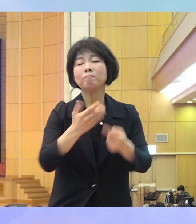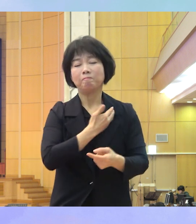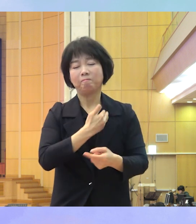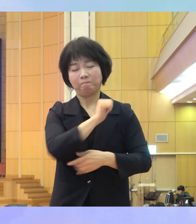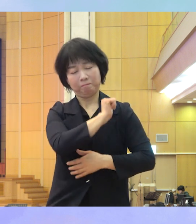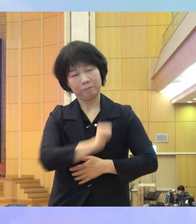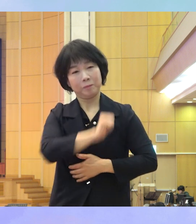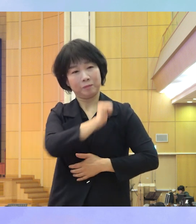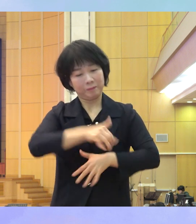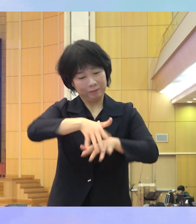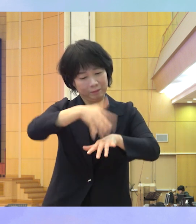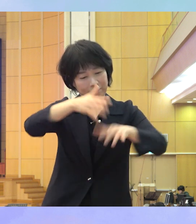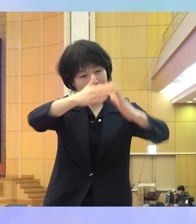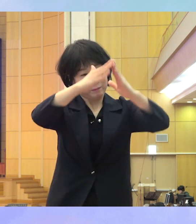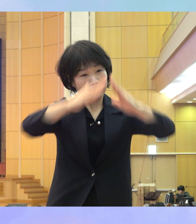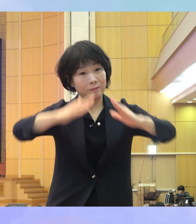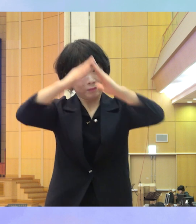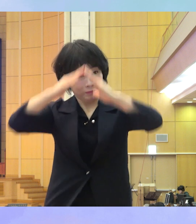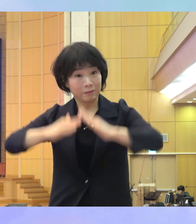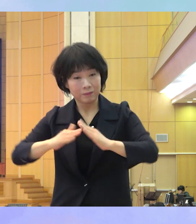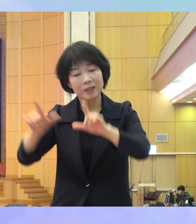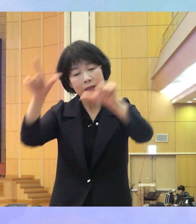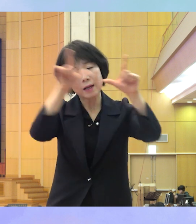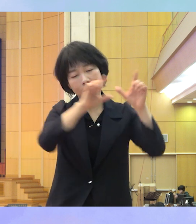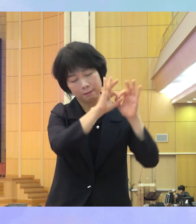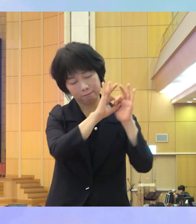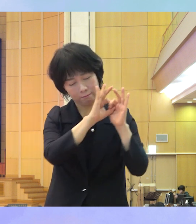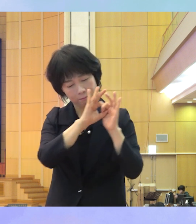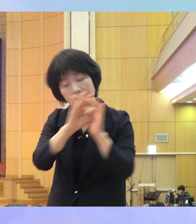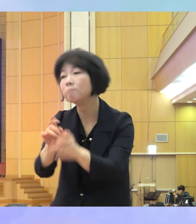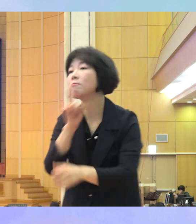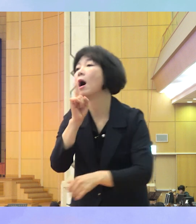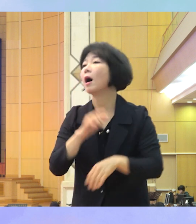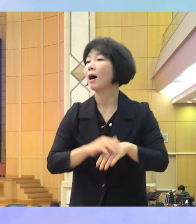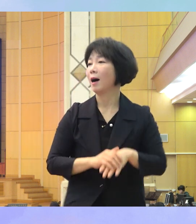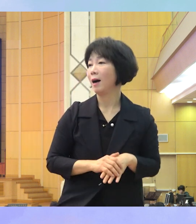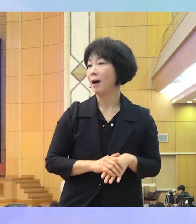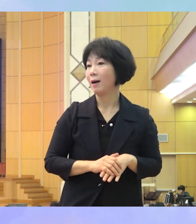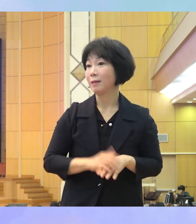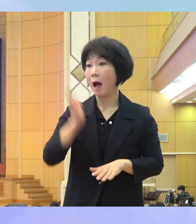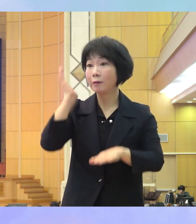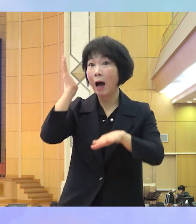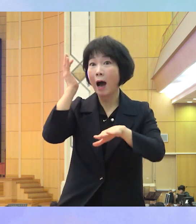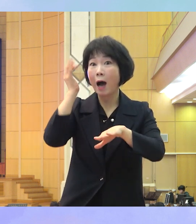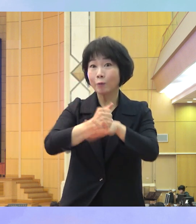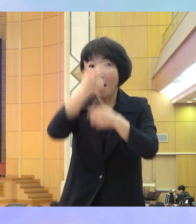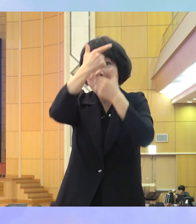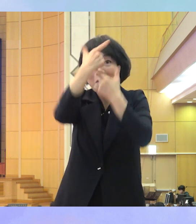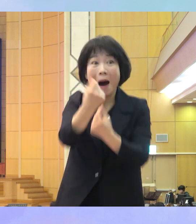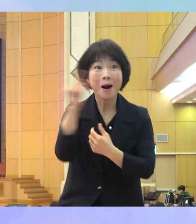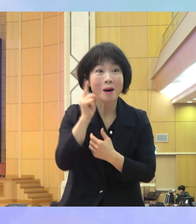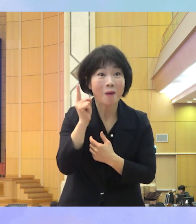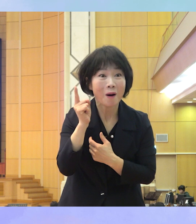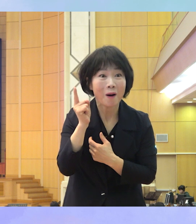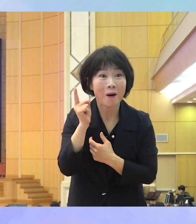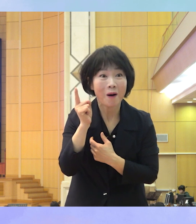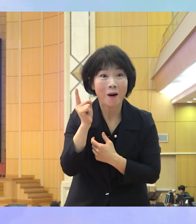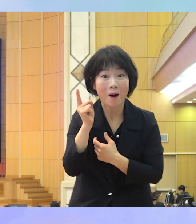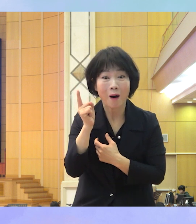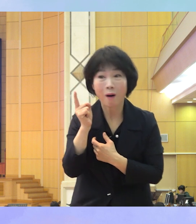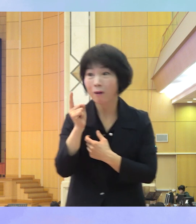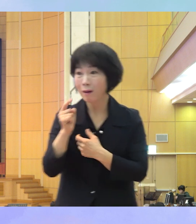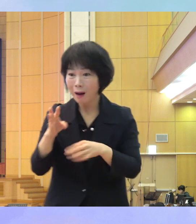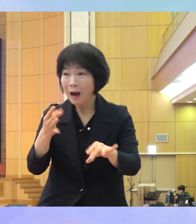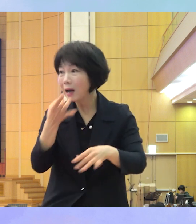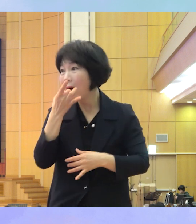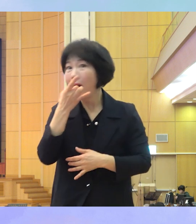치고 그곳에서 살기 시작하는 것입니다. 그런데 하나님이 역사하셔서 애굽에 먹을 게